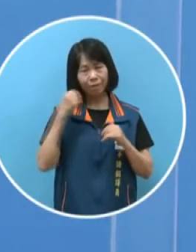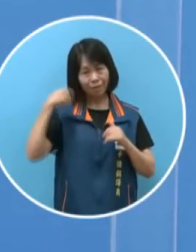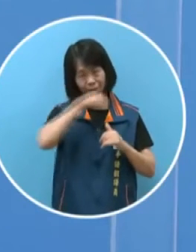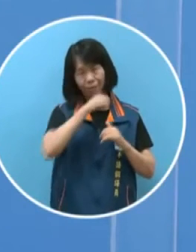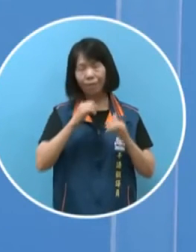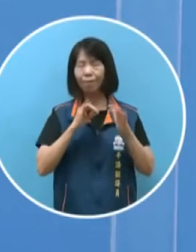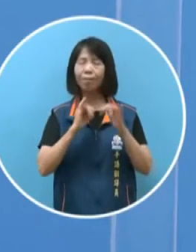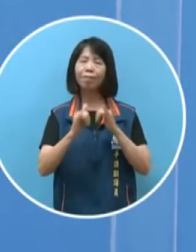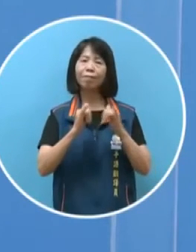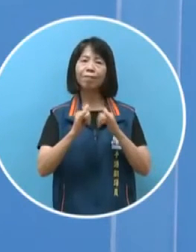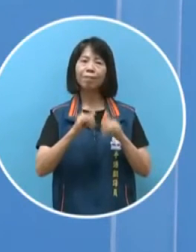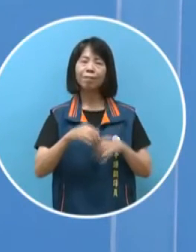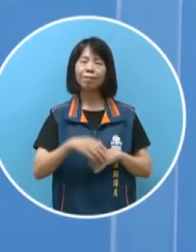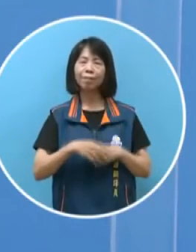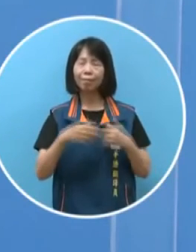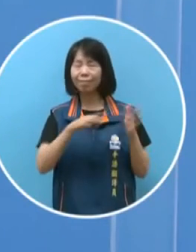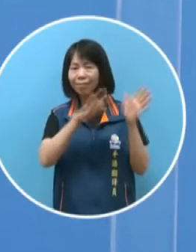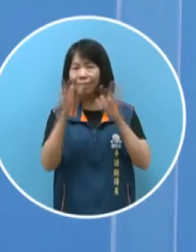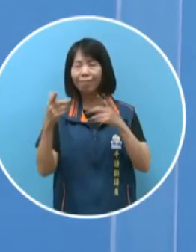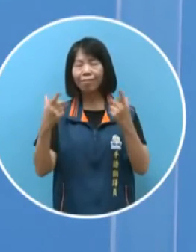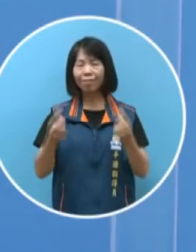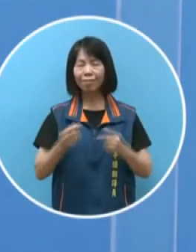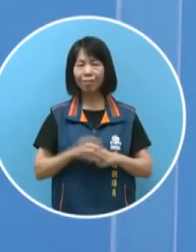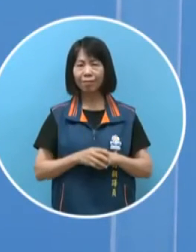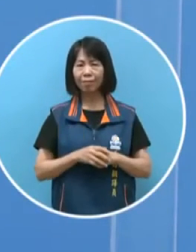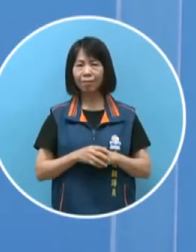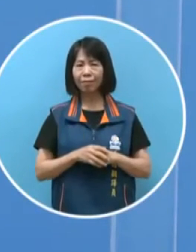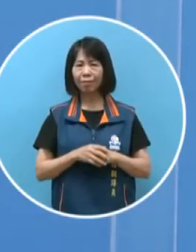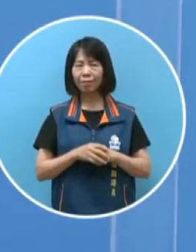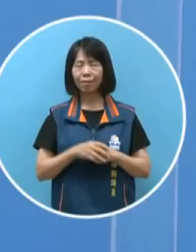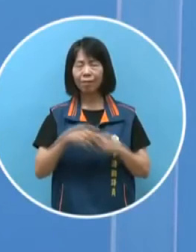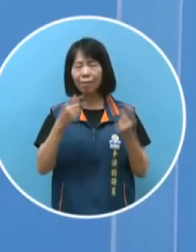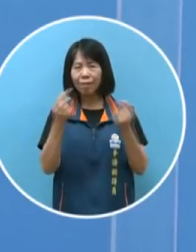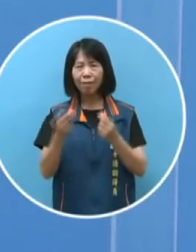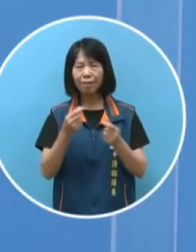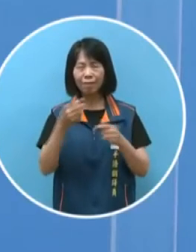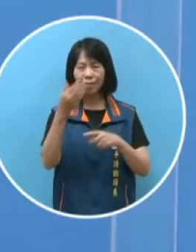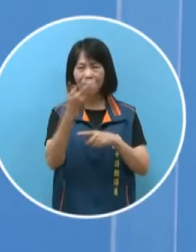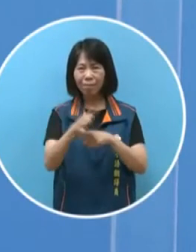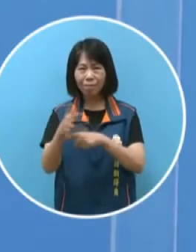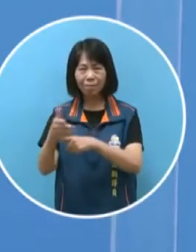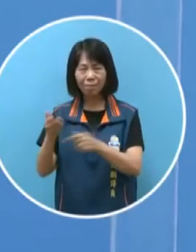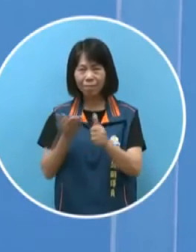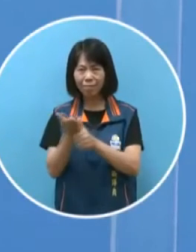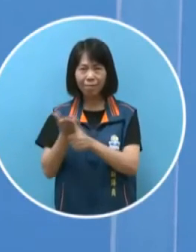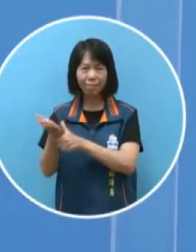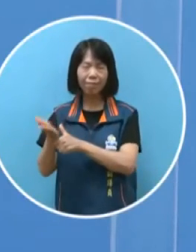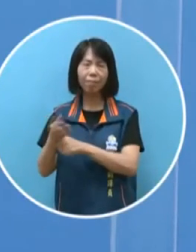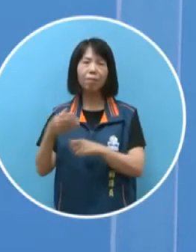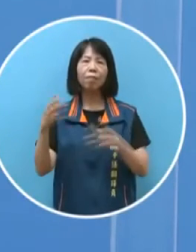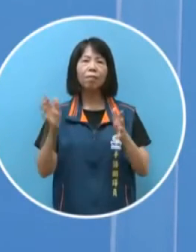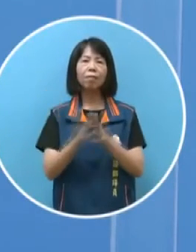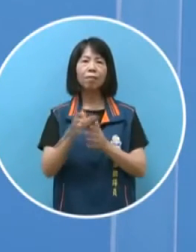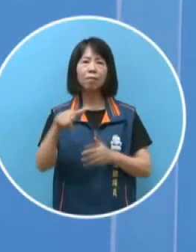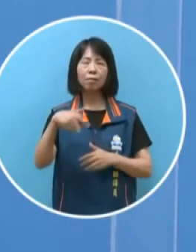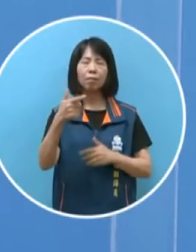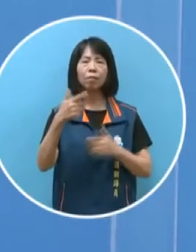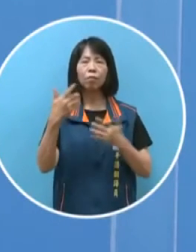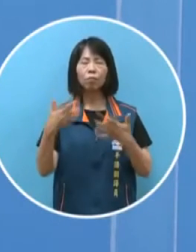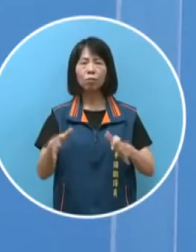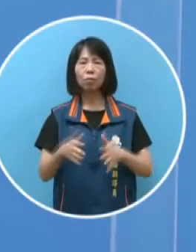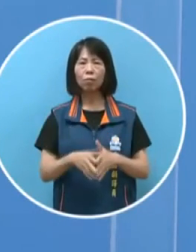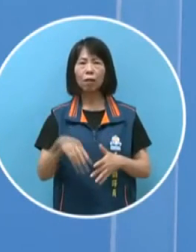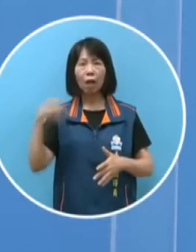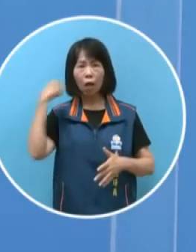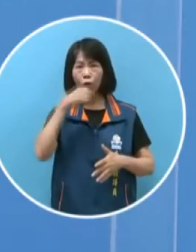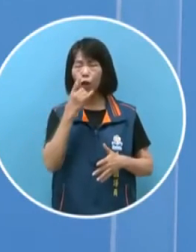忍造成600多条人命被残杀。至于说永春，台湾为公永春